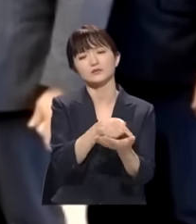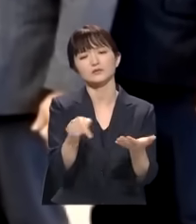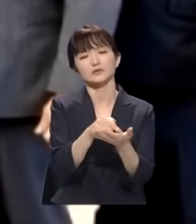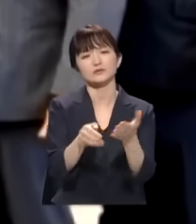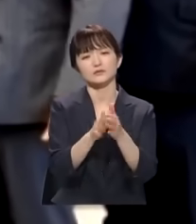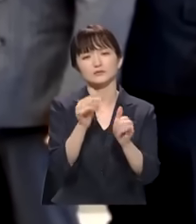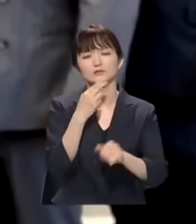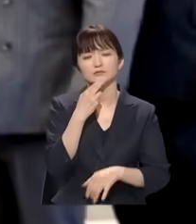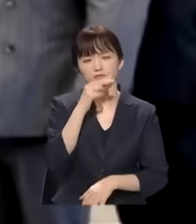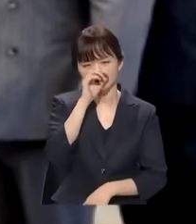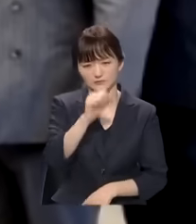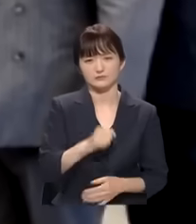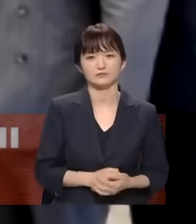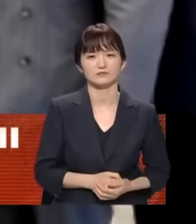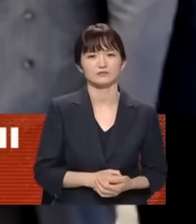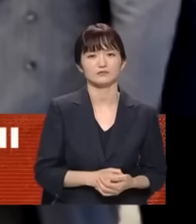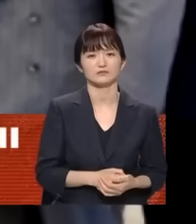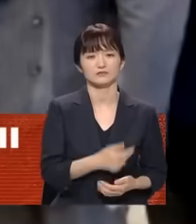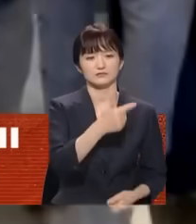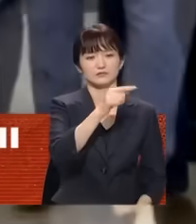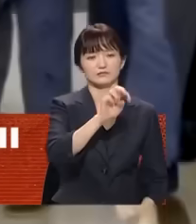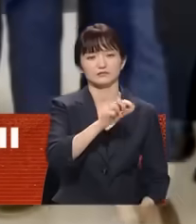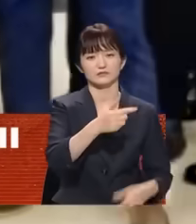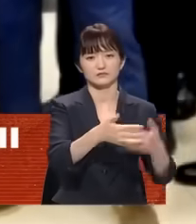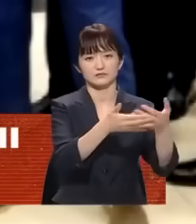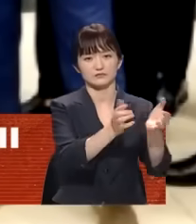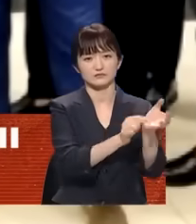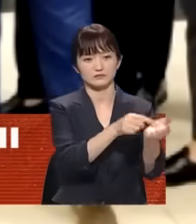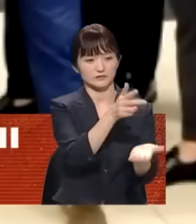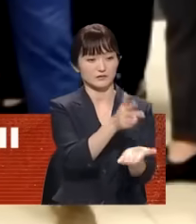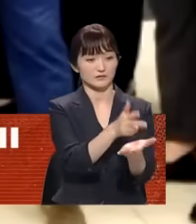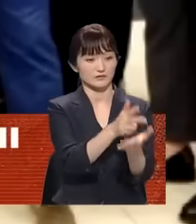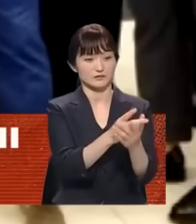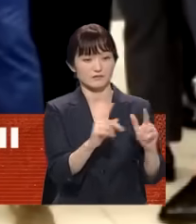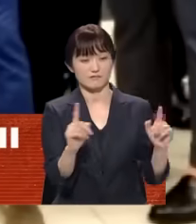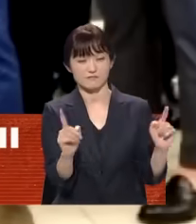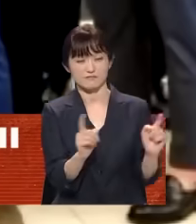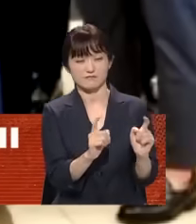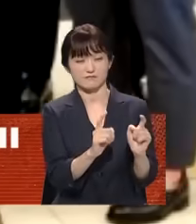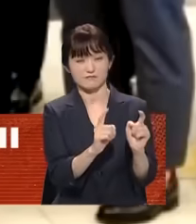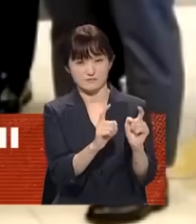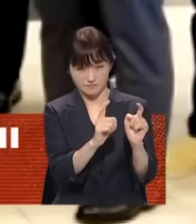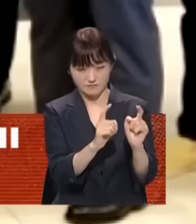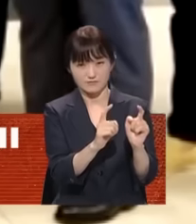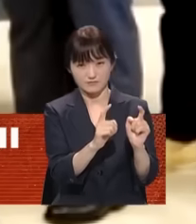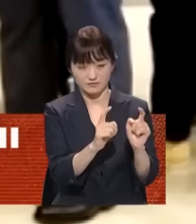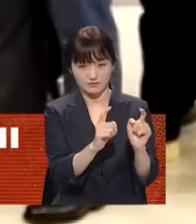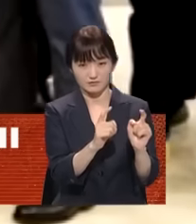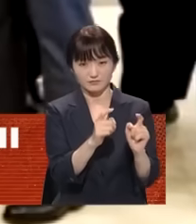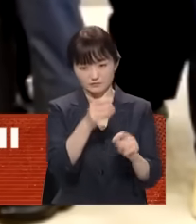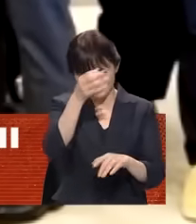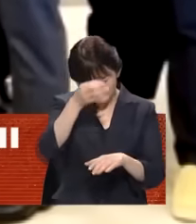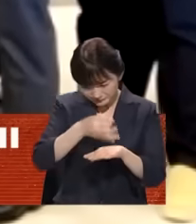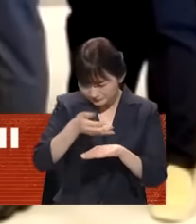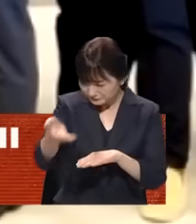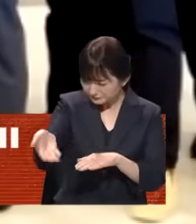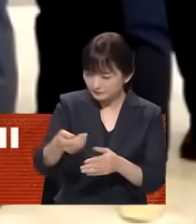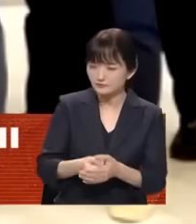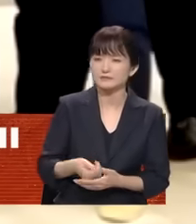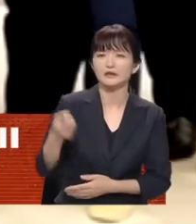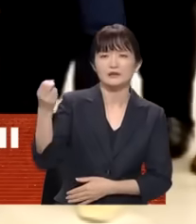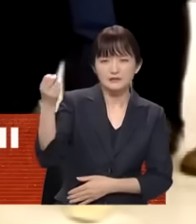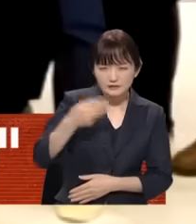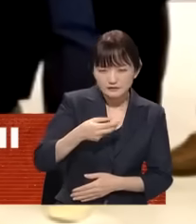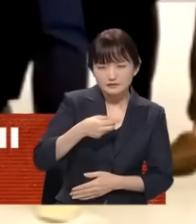만약에 남문파가 그때 이제 주차 시비를 피해줬던 분들한테 사과를 하고 다시는 이런 피해를 끼치지